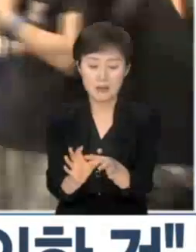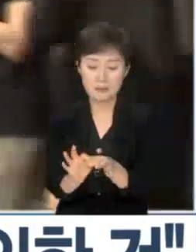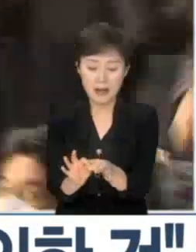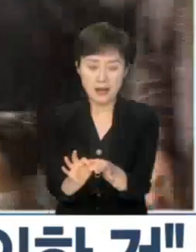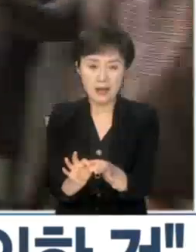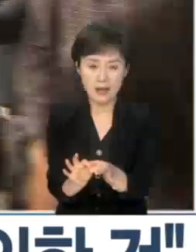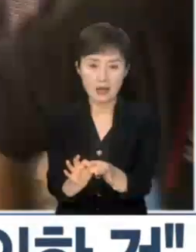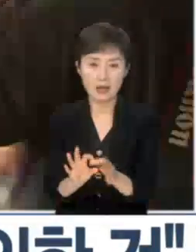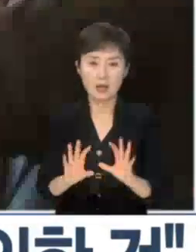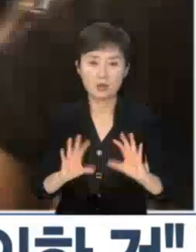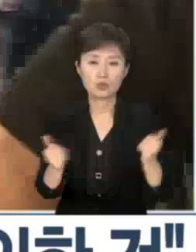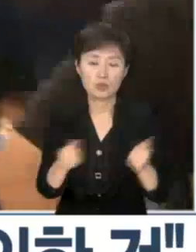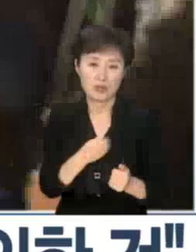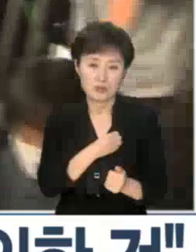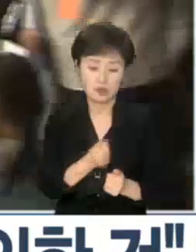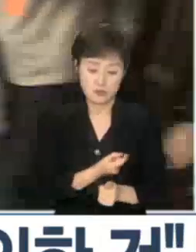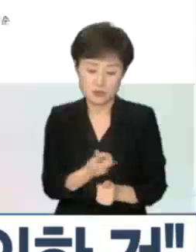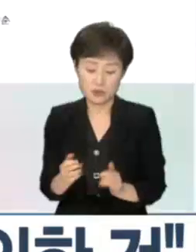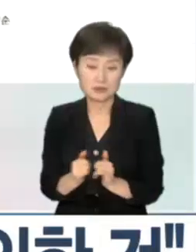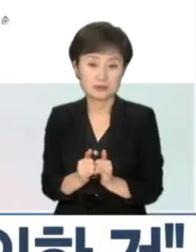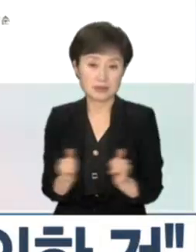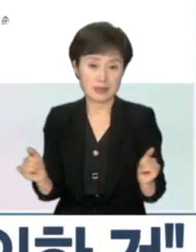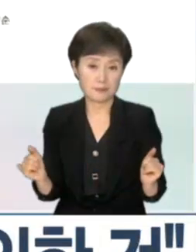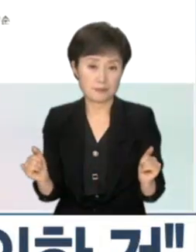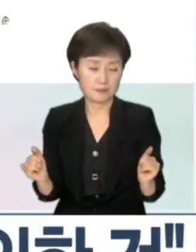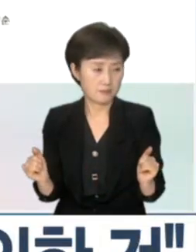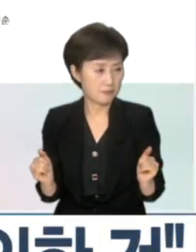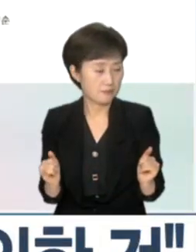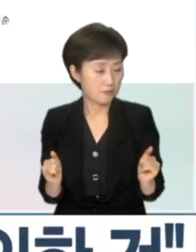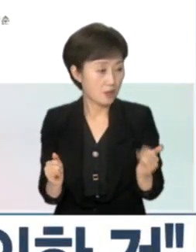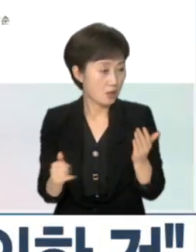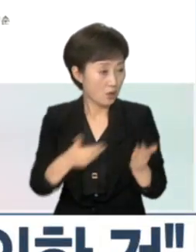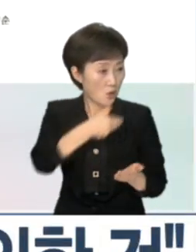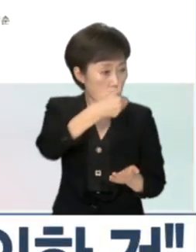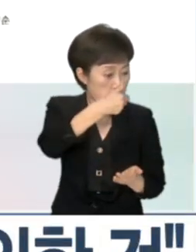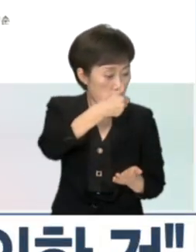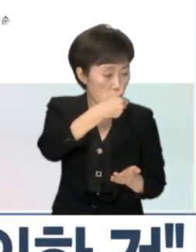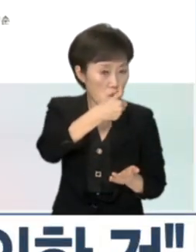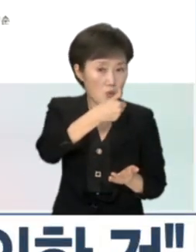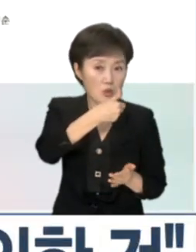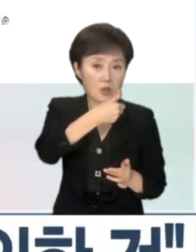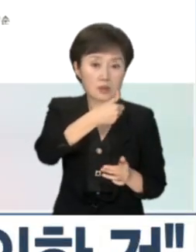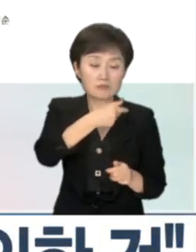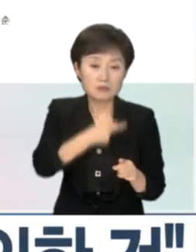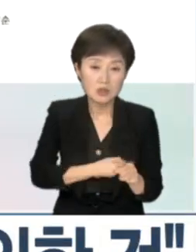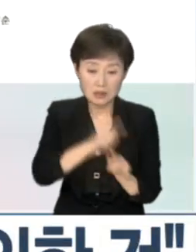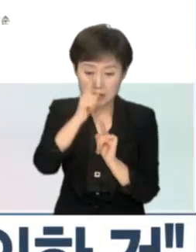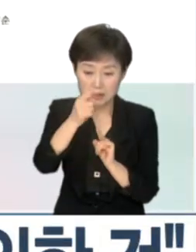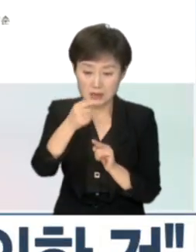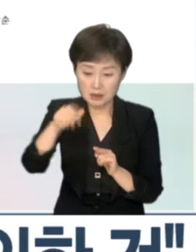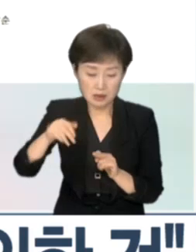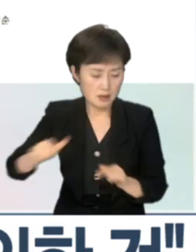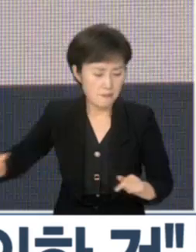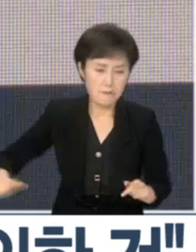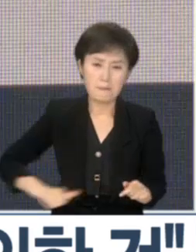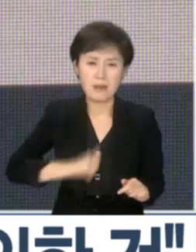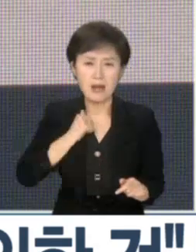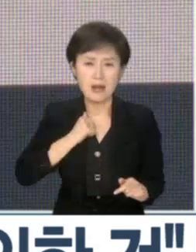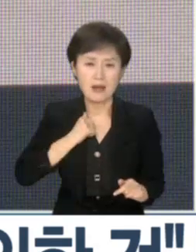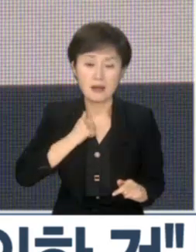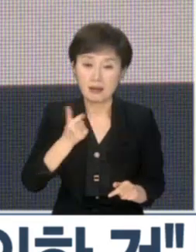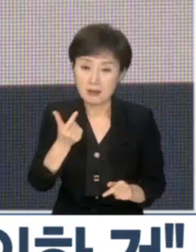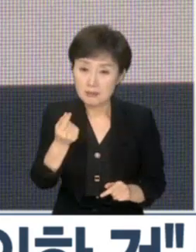국회의원들이 만약에 희생이 당한다 이러면은 이낙연 대표가 가만히 있지는 않겠죠. 그리고 문제는 뭐냐면은